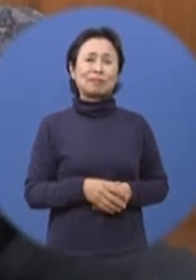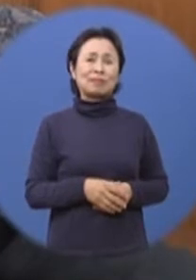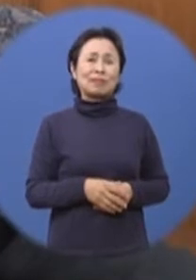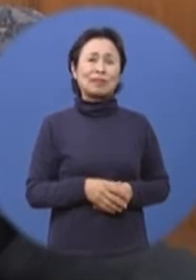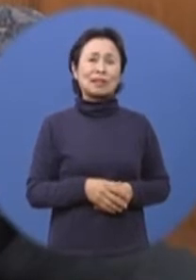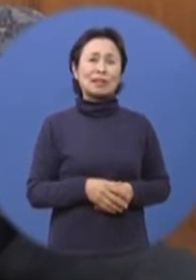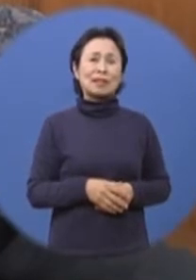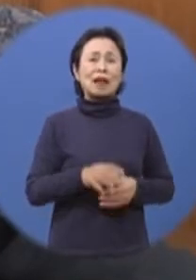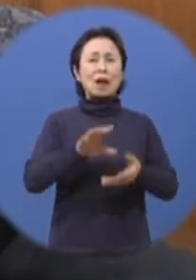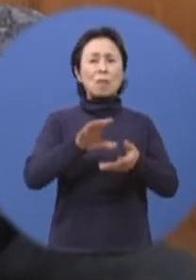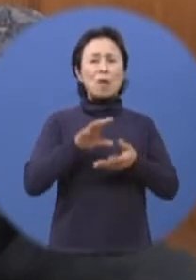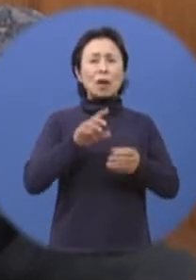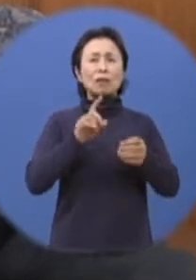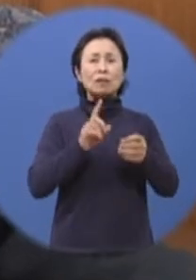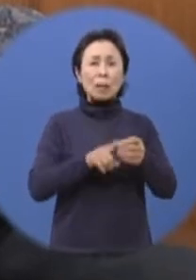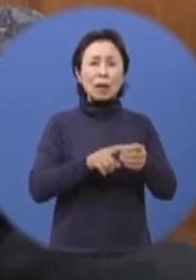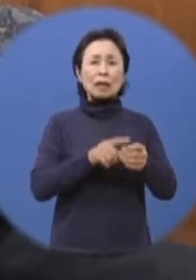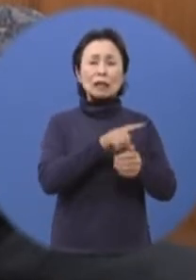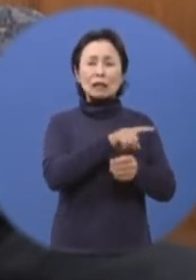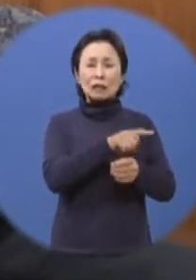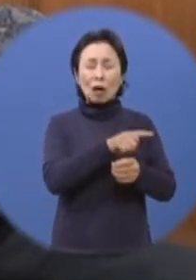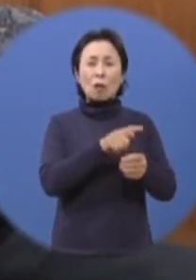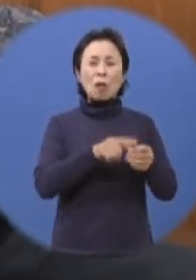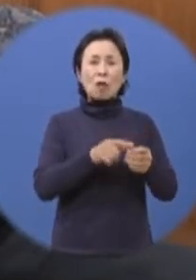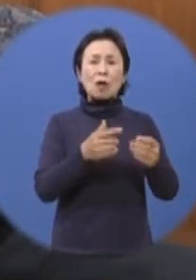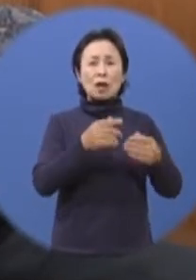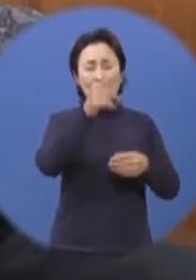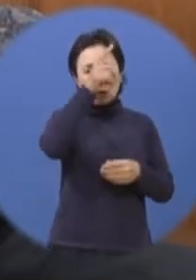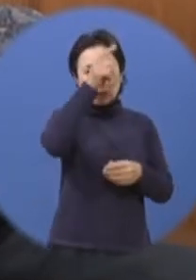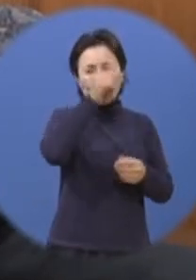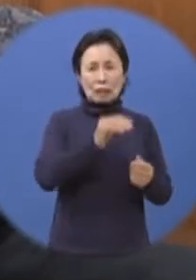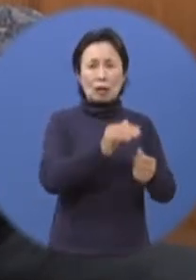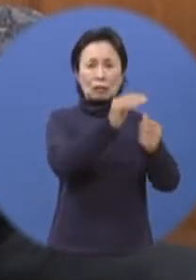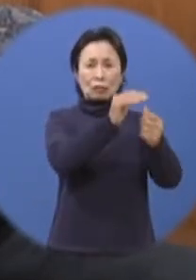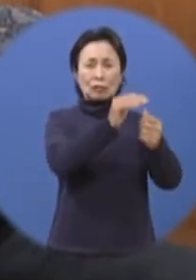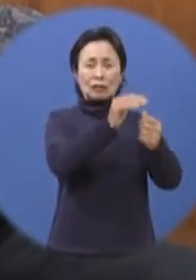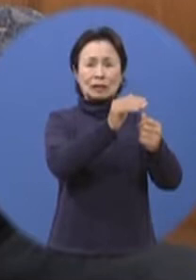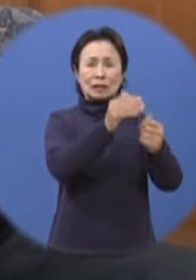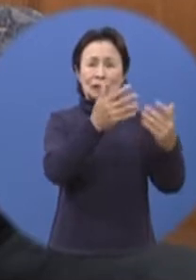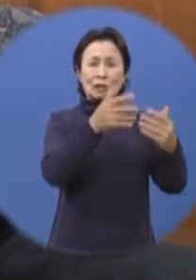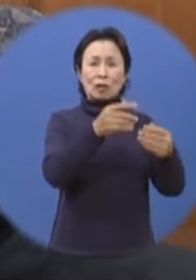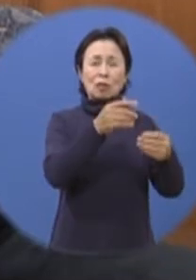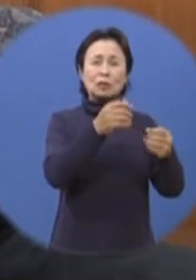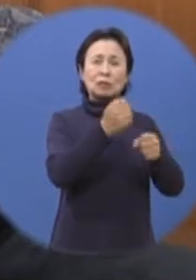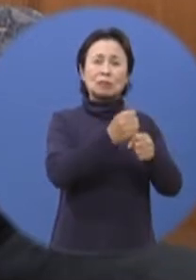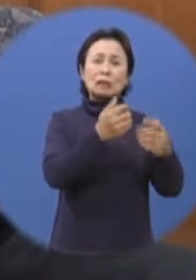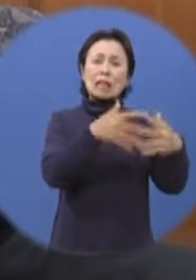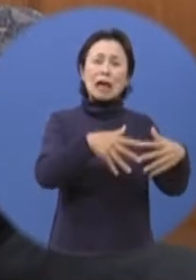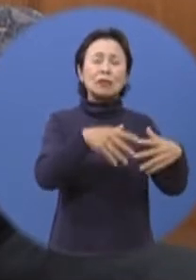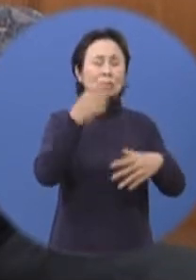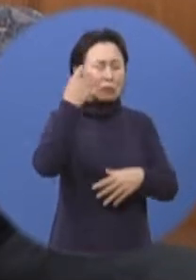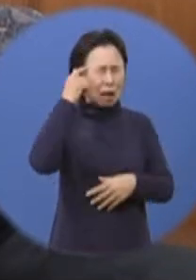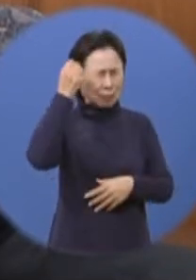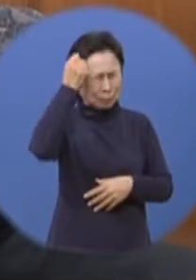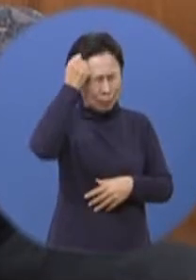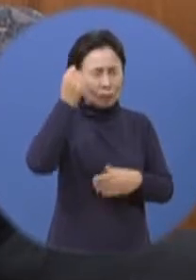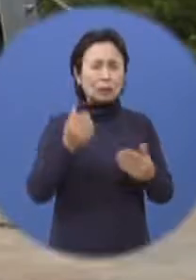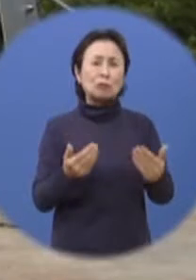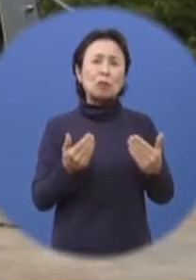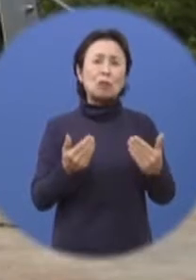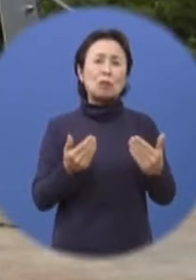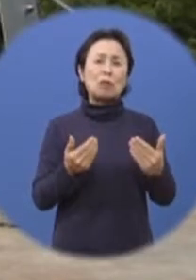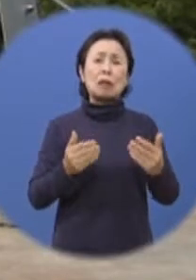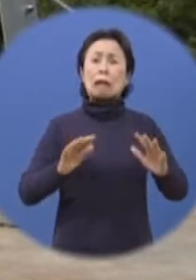設けるよう県のタイム抜けないグッチ事頭をするこの is を持ってなければあのようページ9条としての気概は失敗